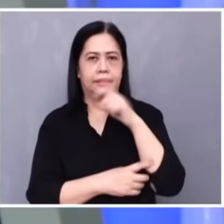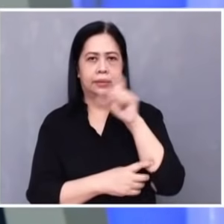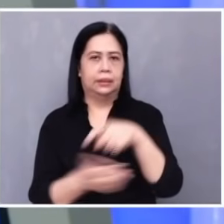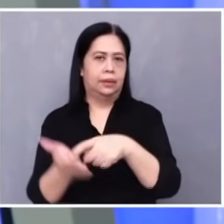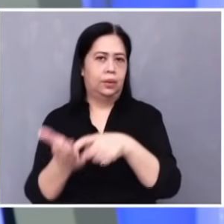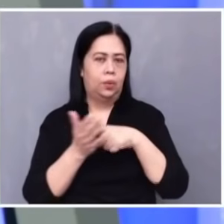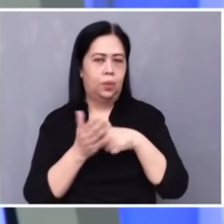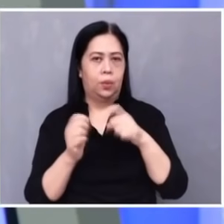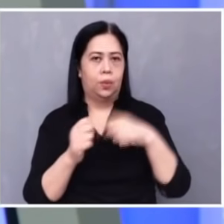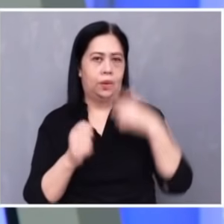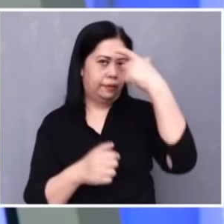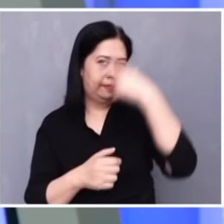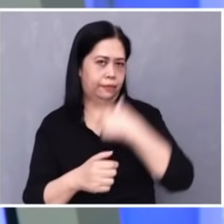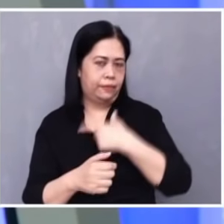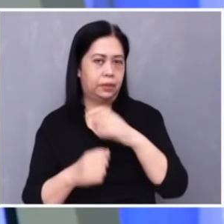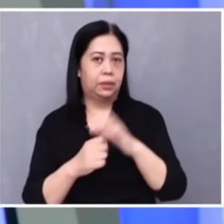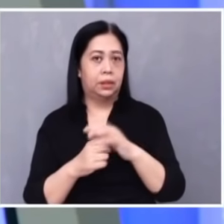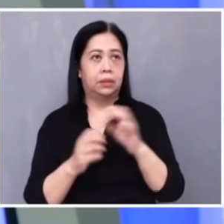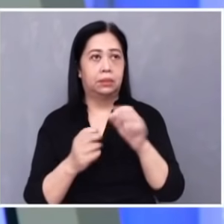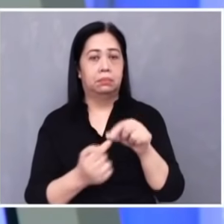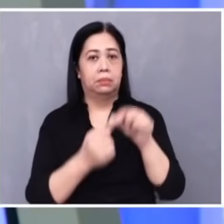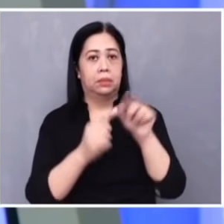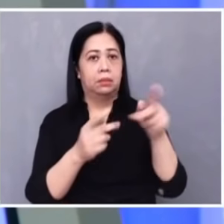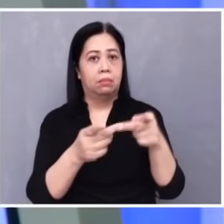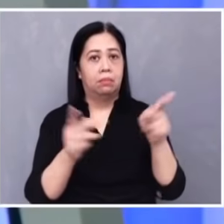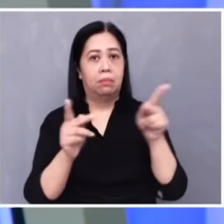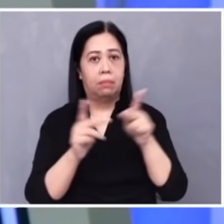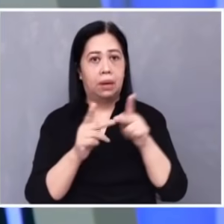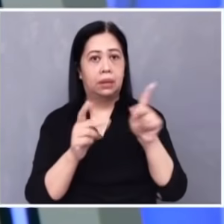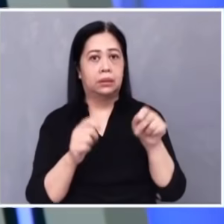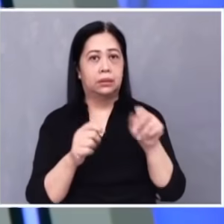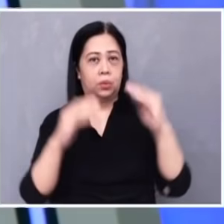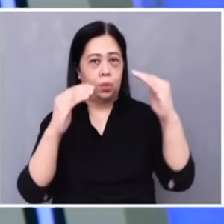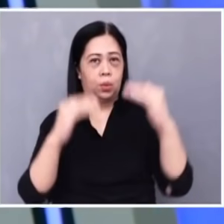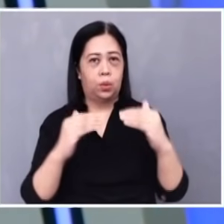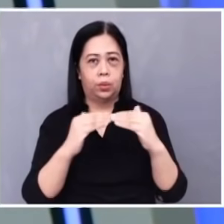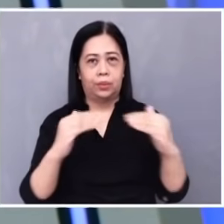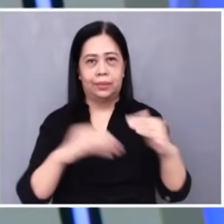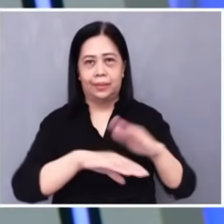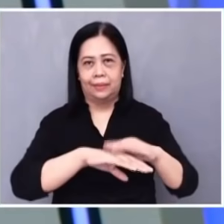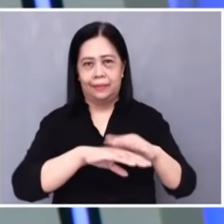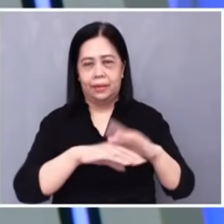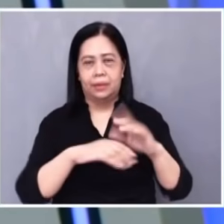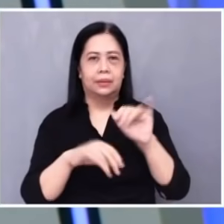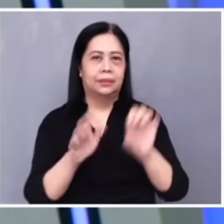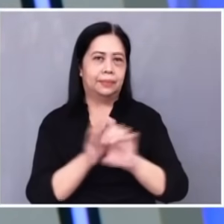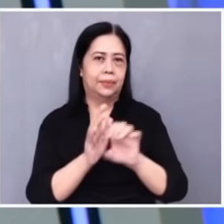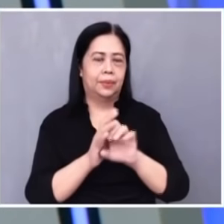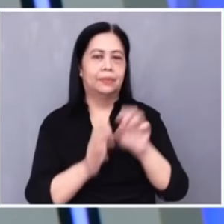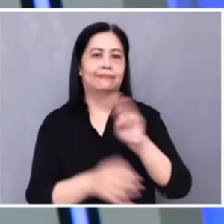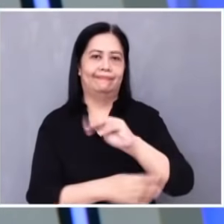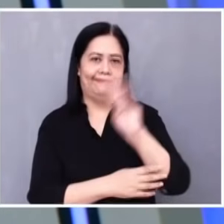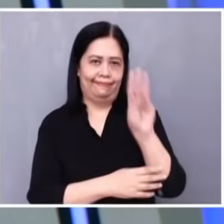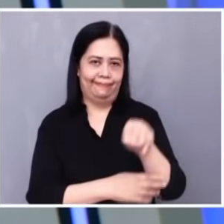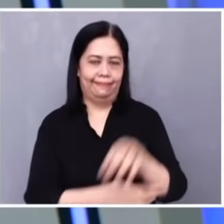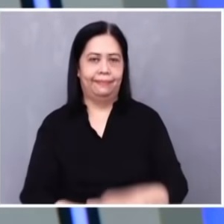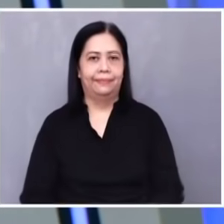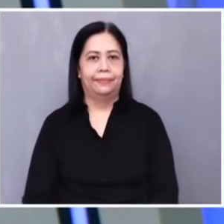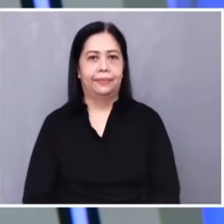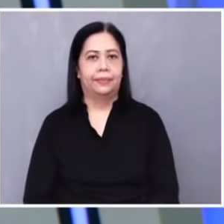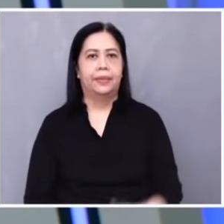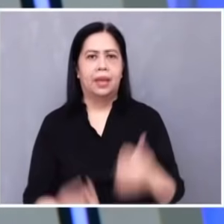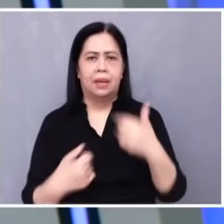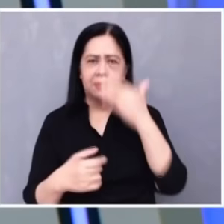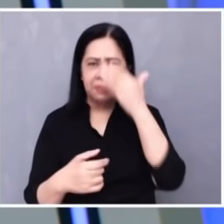ng face shield, partikular sa mga lugar na nasa mababang alert level gaya ng sa Metro Manila. May pakiusap rin